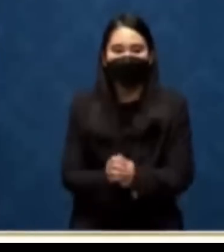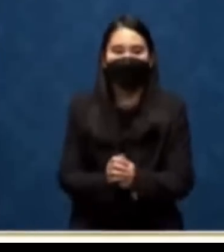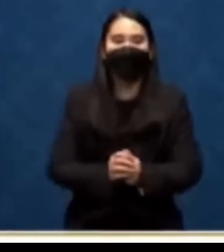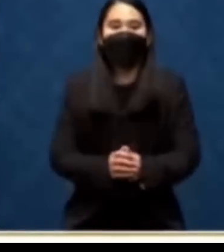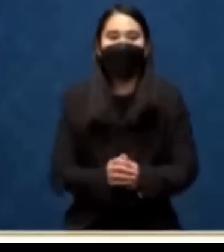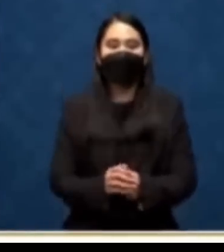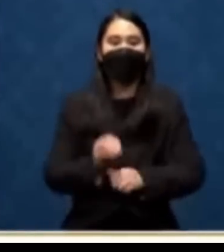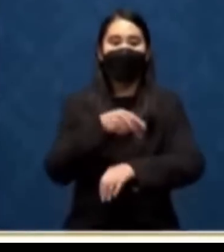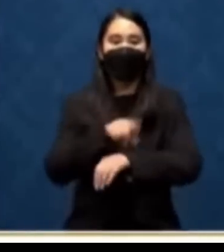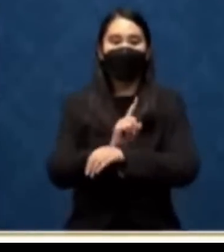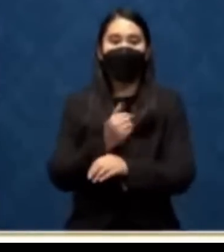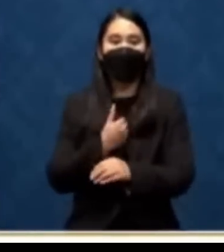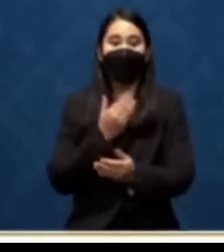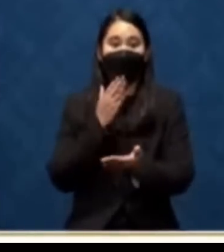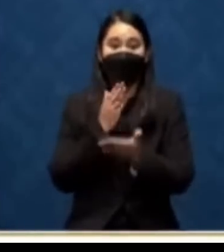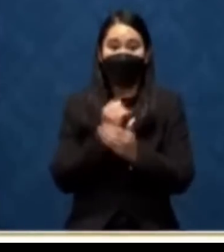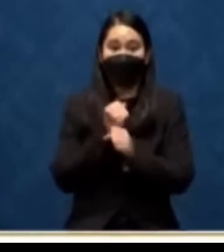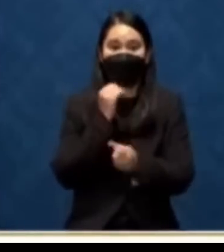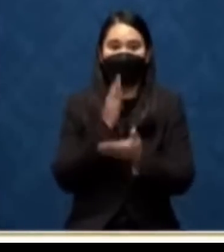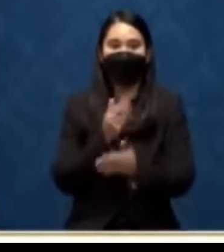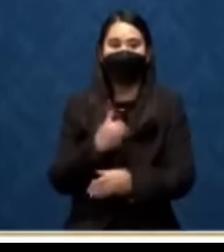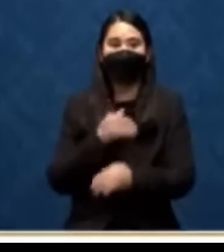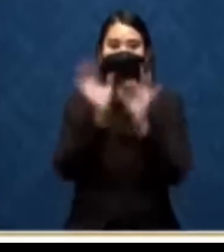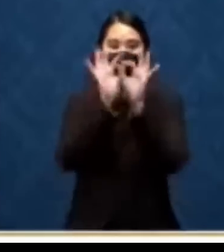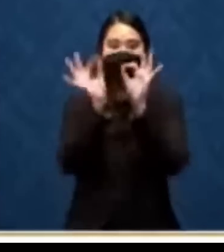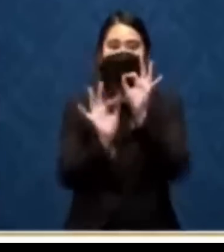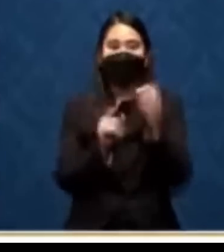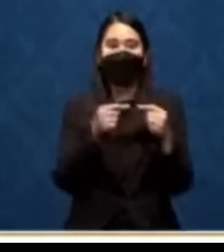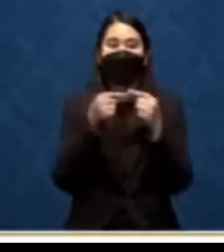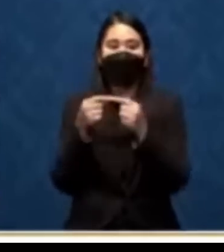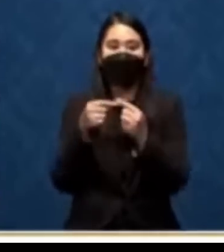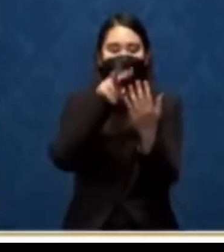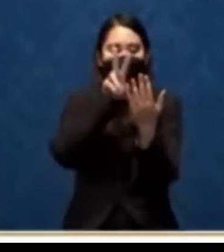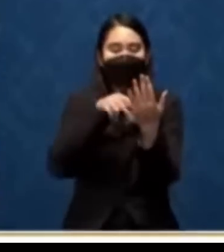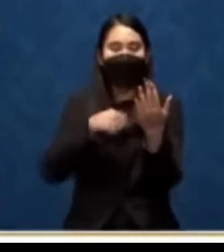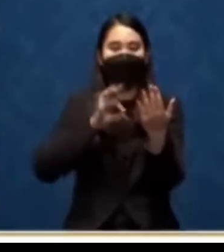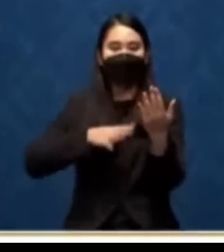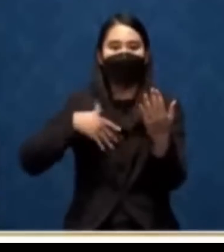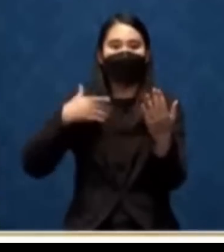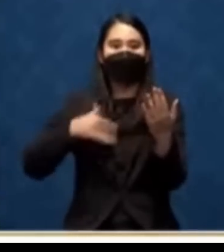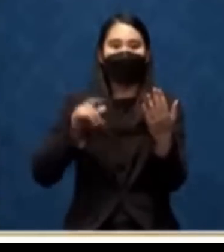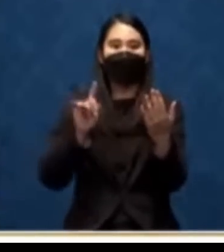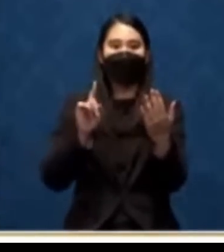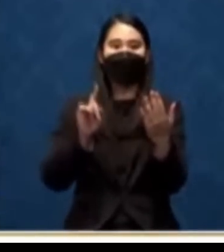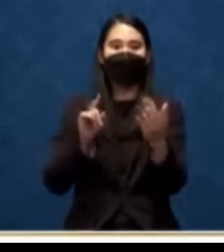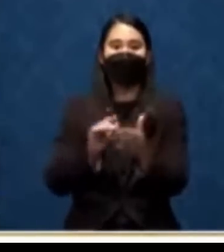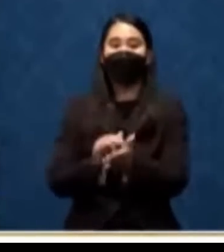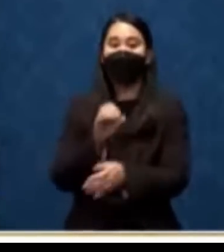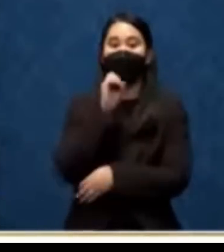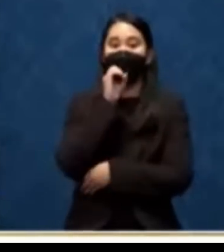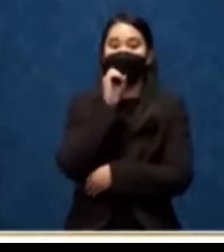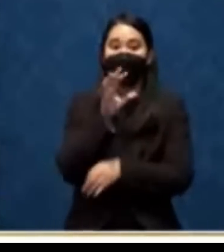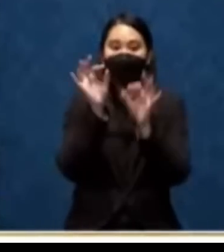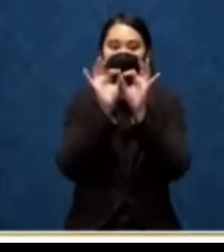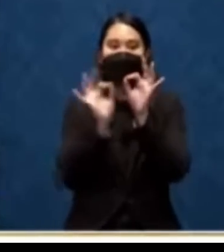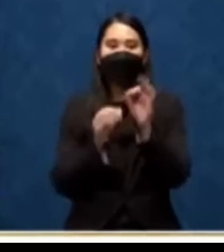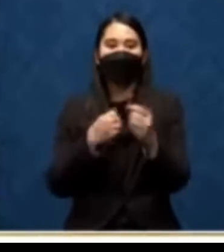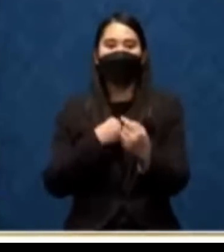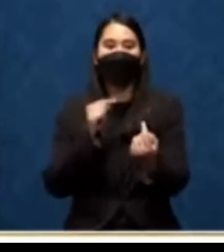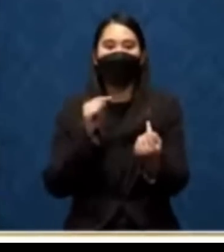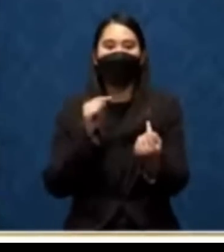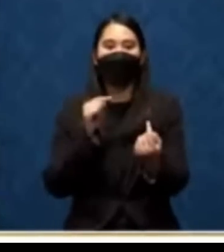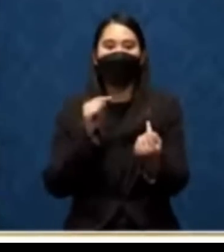ดอยู่แค่นี้ครับข้อความต่อไปอ่านแล้วผมสะอึกครับอ้างว่าสมาคมของตัว